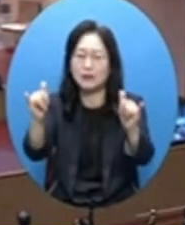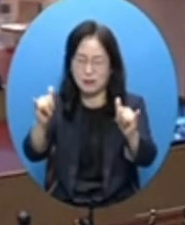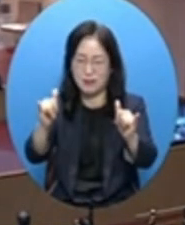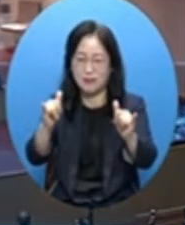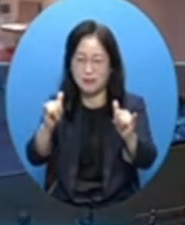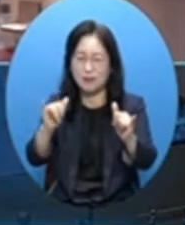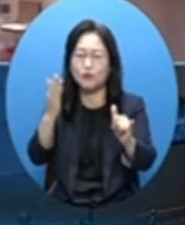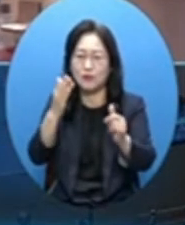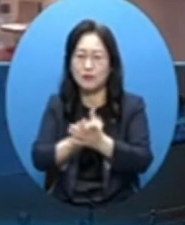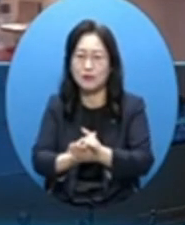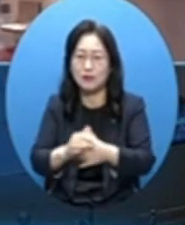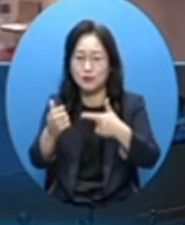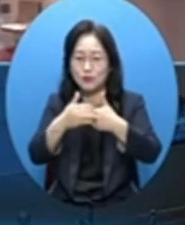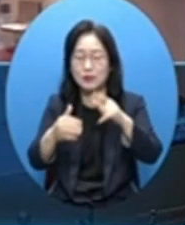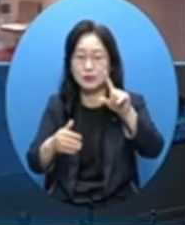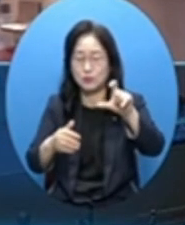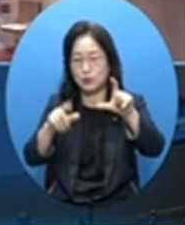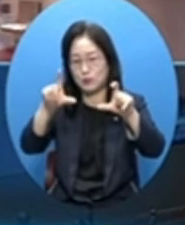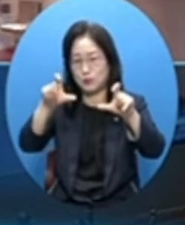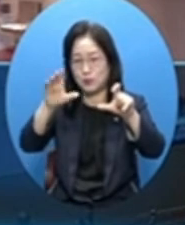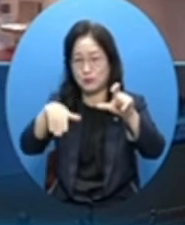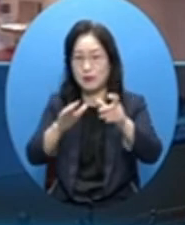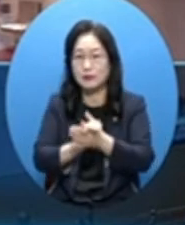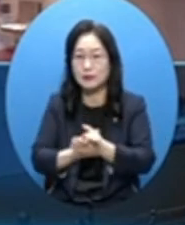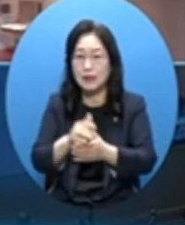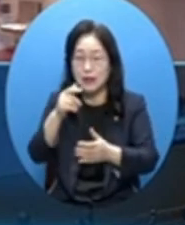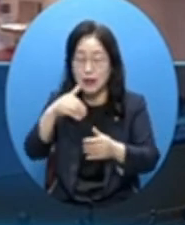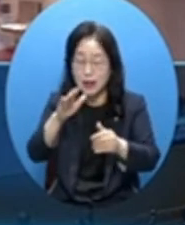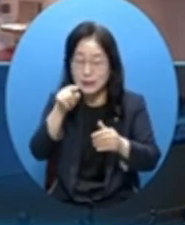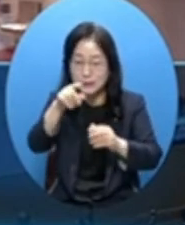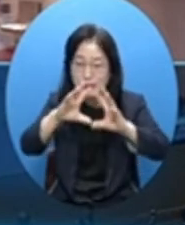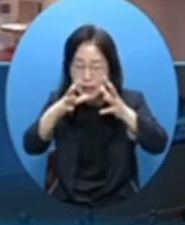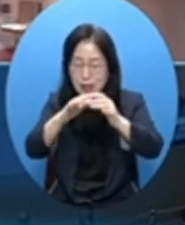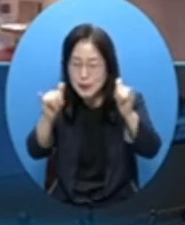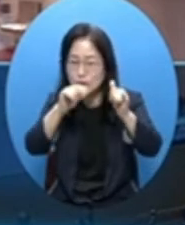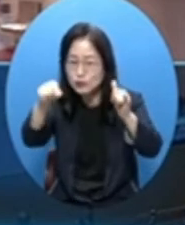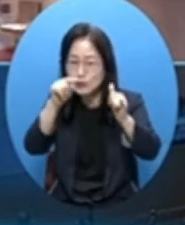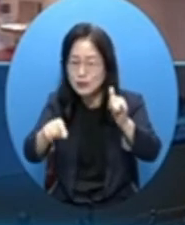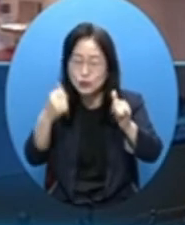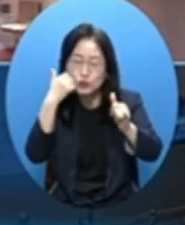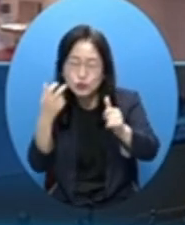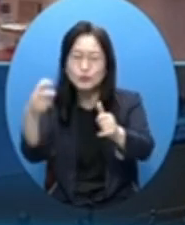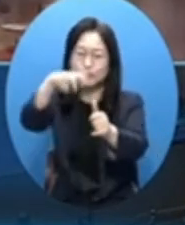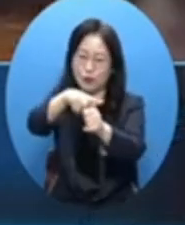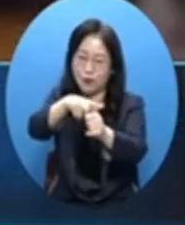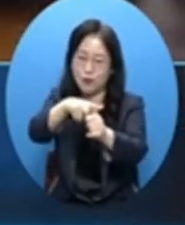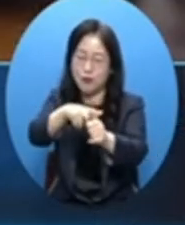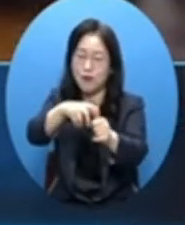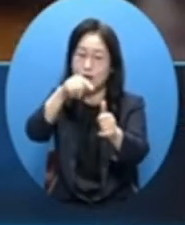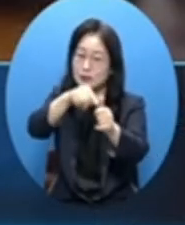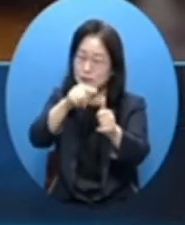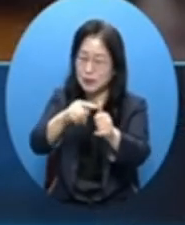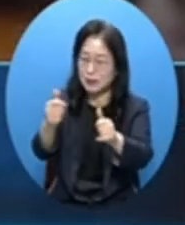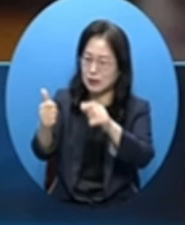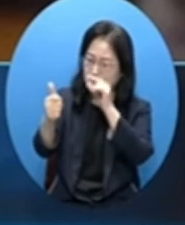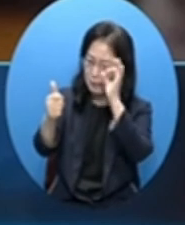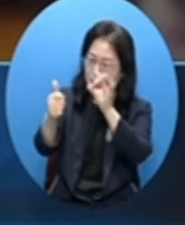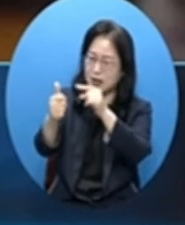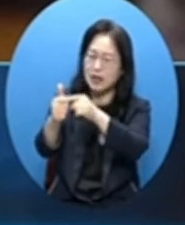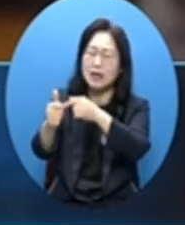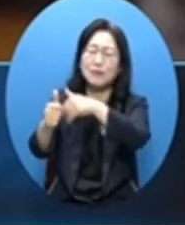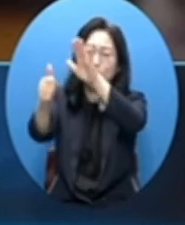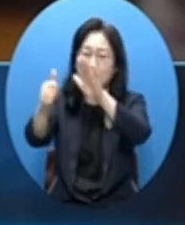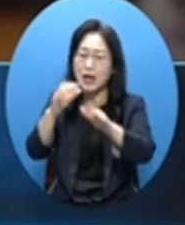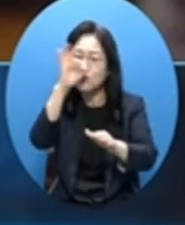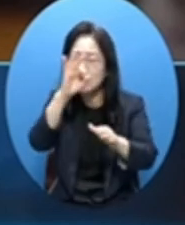누가복음 15장 15절 16절입니다 가서 그 나라 백성 중 한 사람에게 부처산이 그가 그를들로 보내어 제대로지게